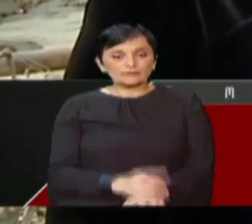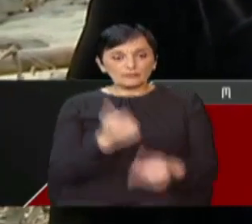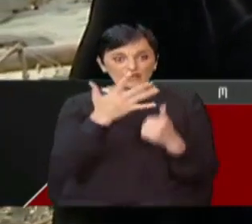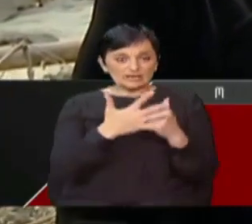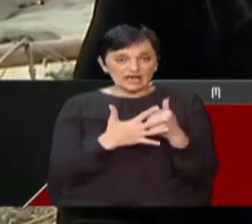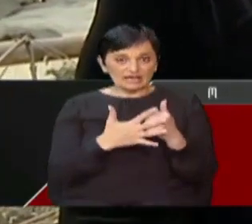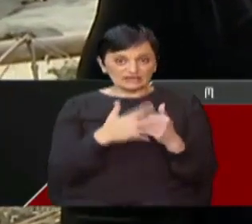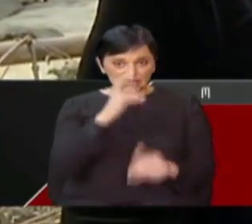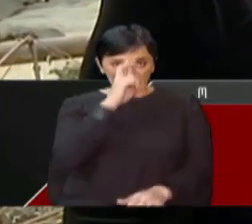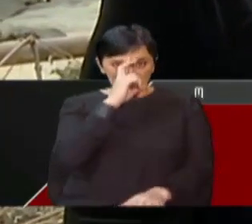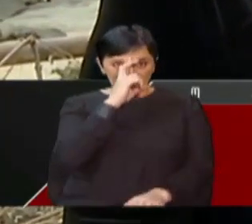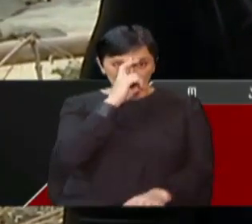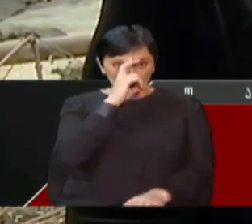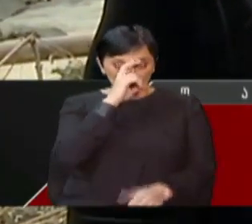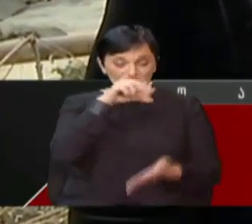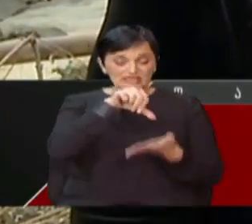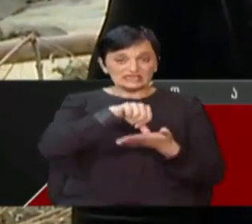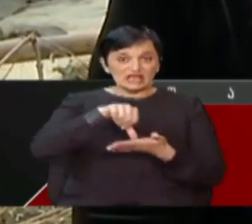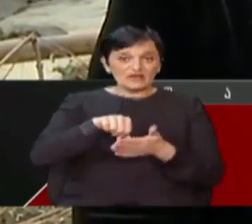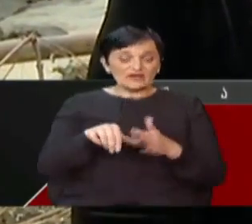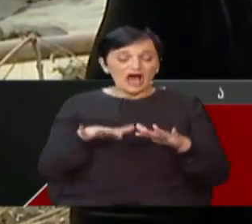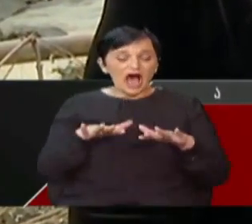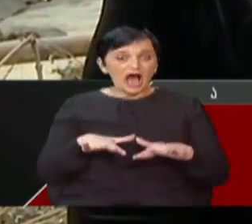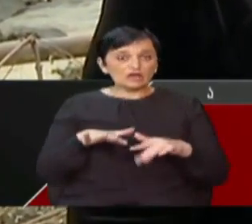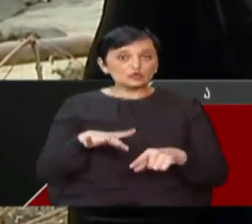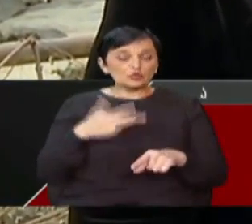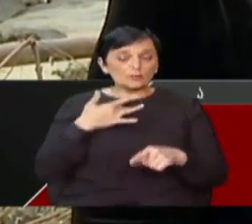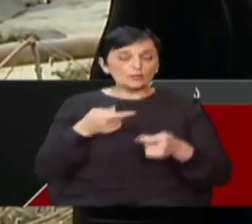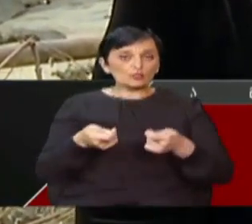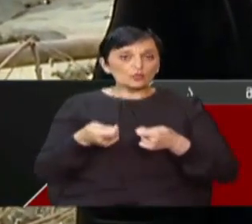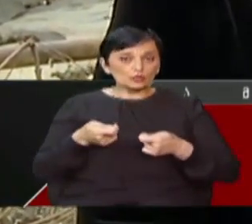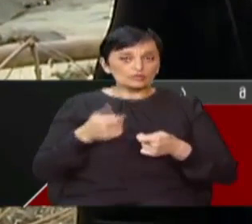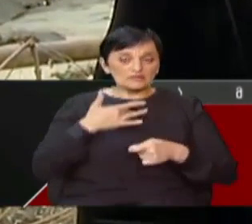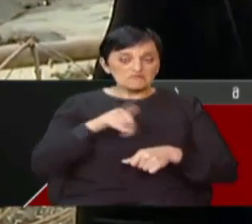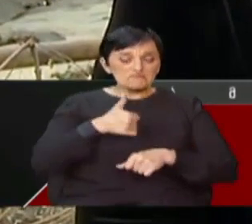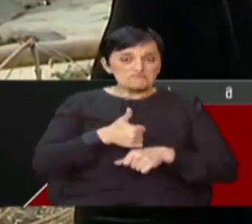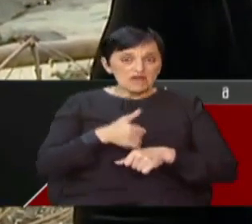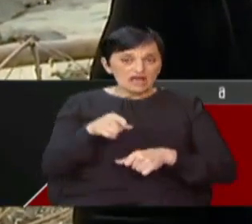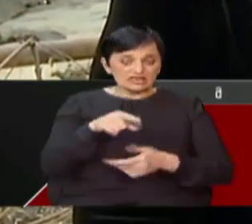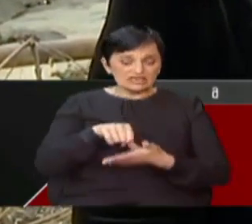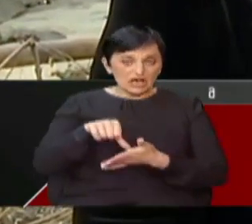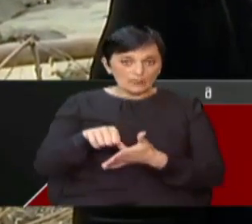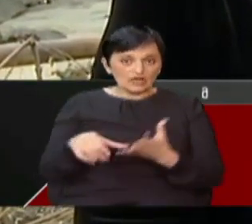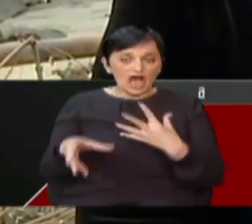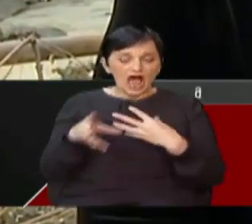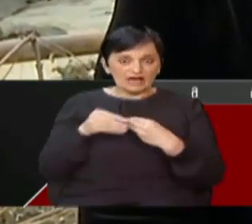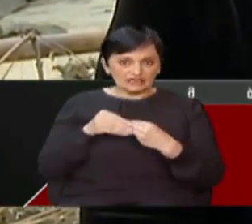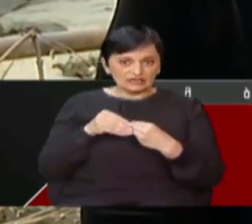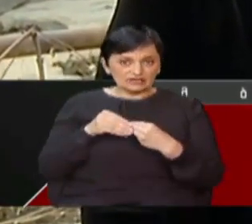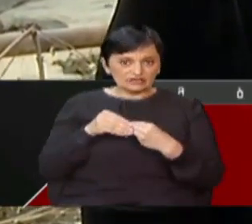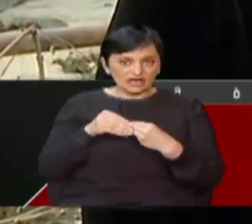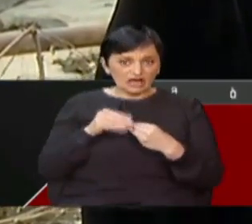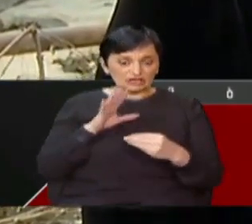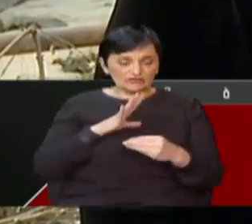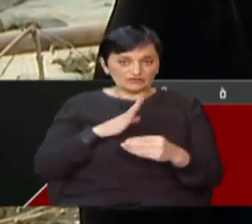ცენტრალური ხელისუფლების წარმომადგენლებთან და ადგილობრივი მუნიციპალიტეტის მერის წარმომადგენლებთან ერთად ვიმყოფებოდით